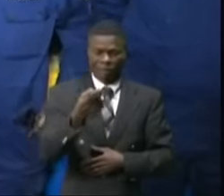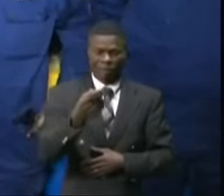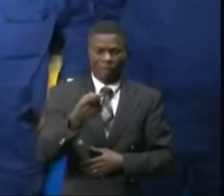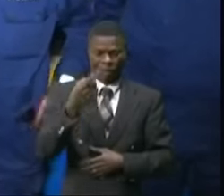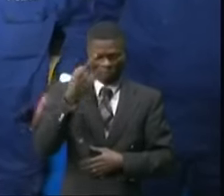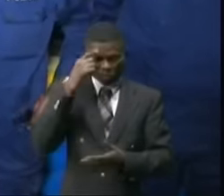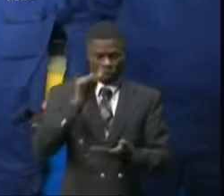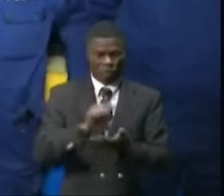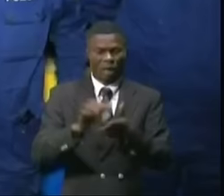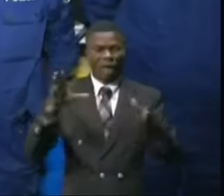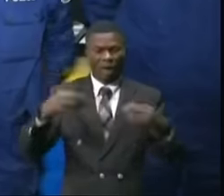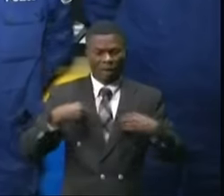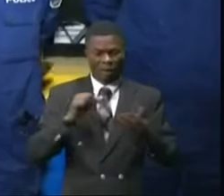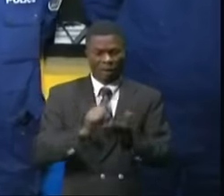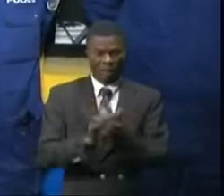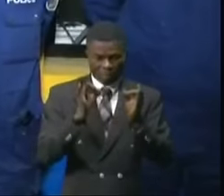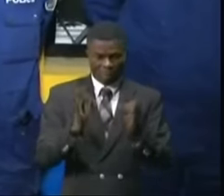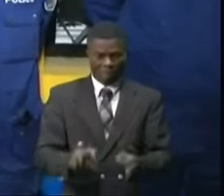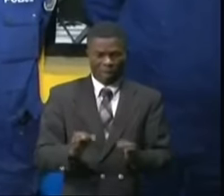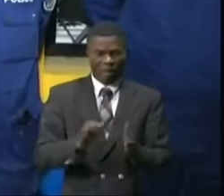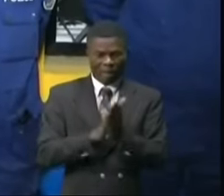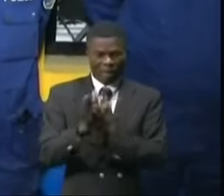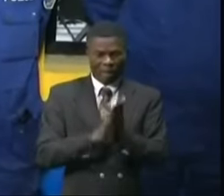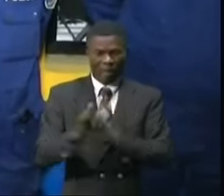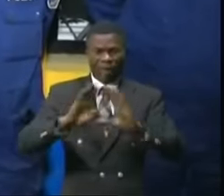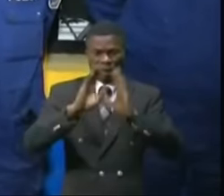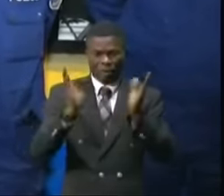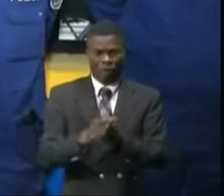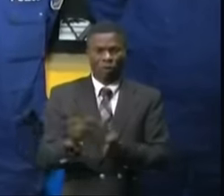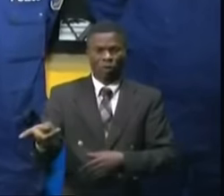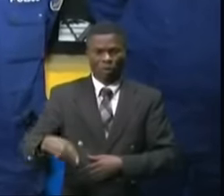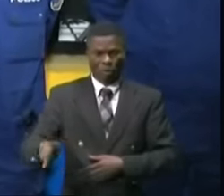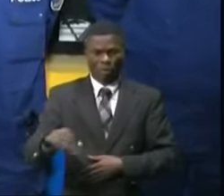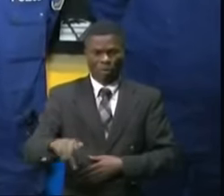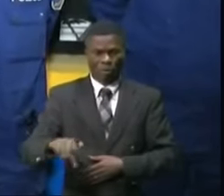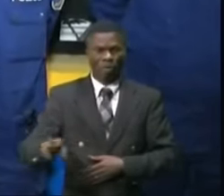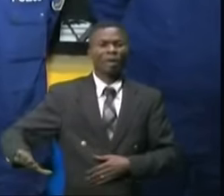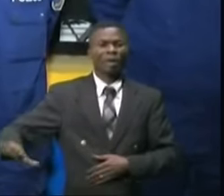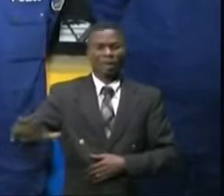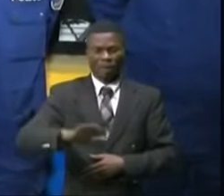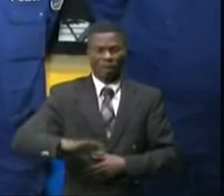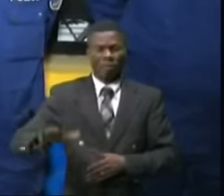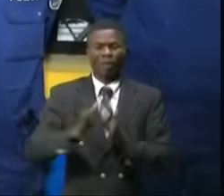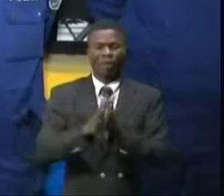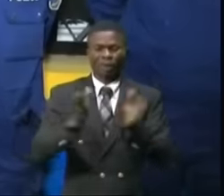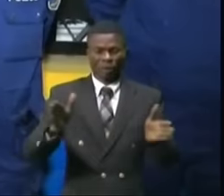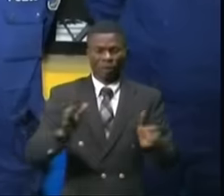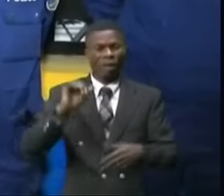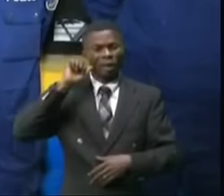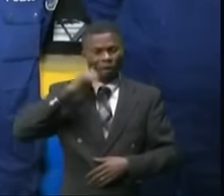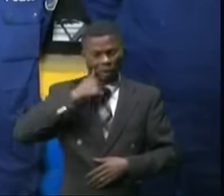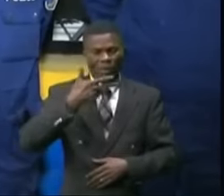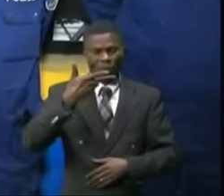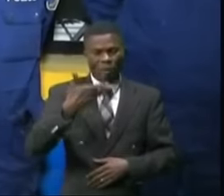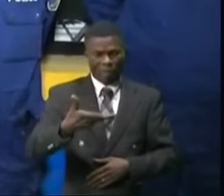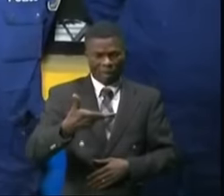sujet, et ceci concernait toutes les provinces de la République. Donc demain, il n'y a